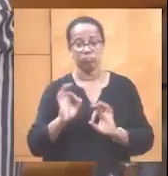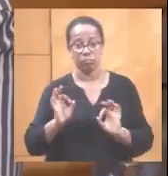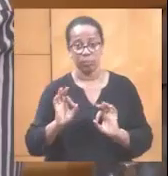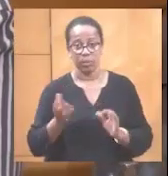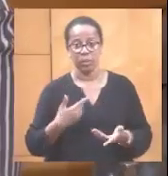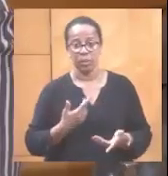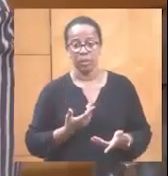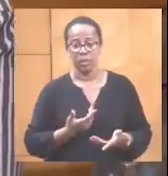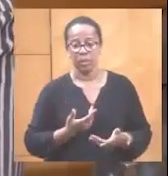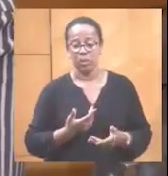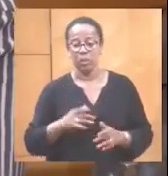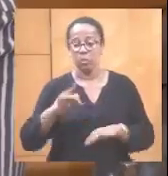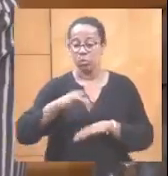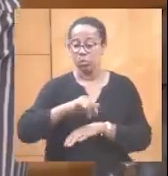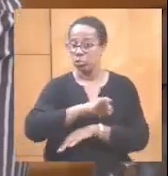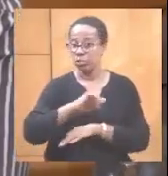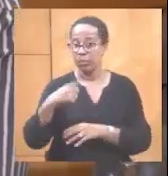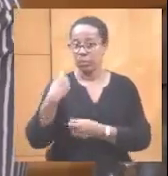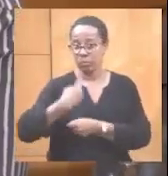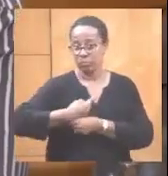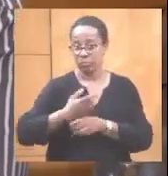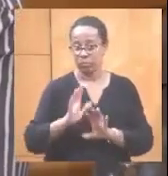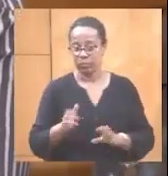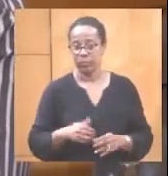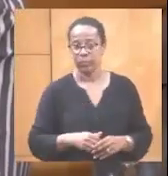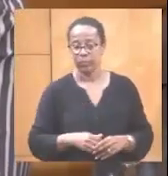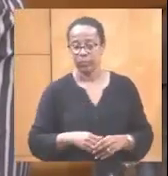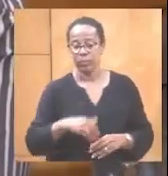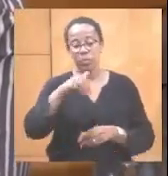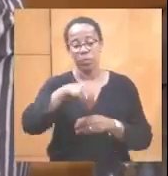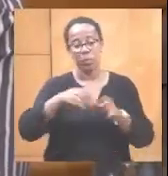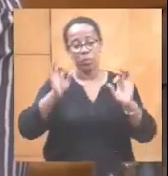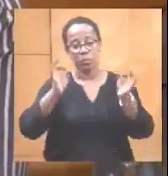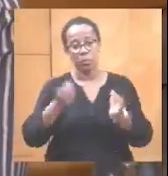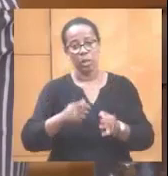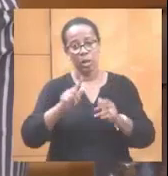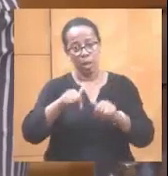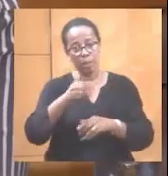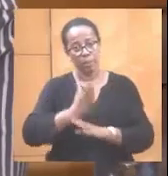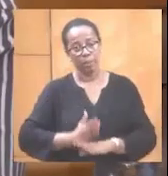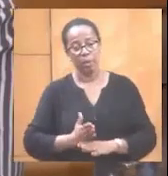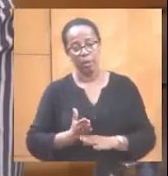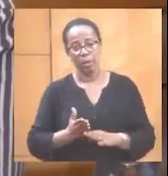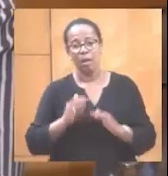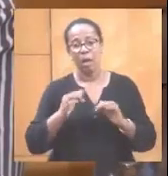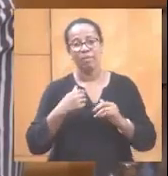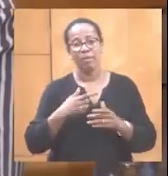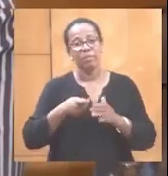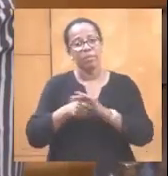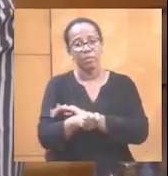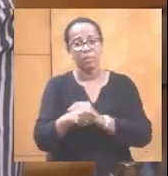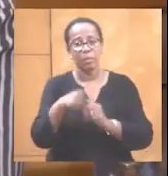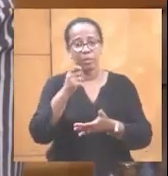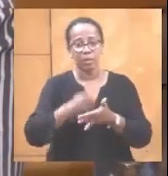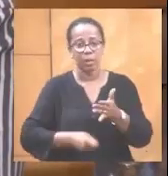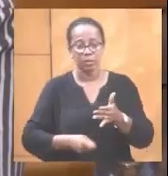jamais d'ailleurs obligés. Donc, dans le budget qui est là, il y a le financement de la taxe de